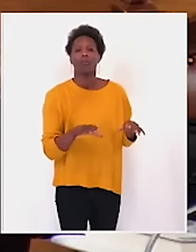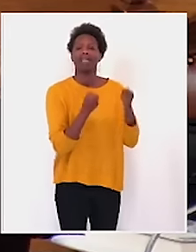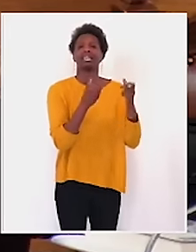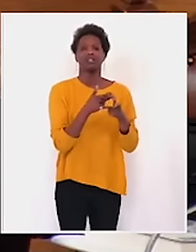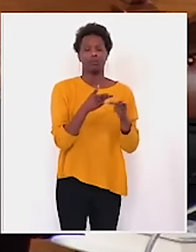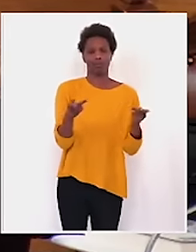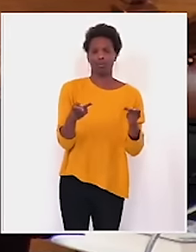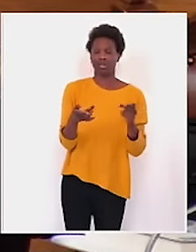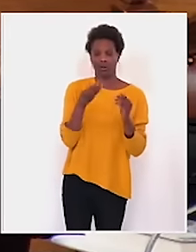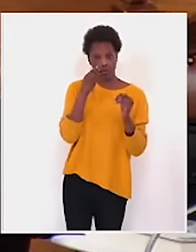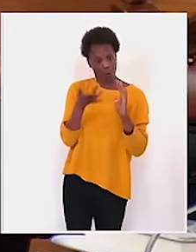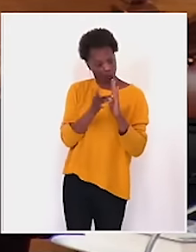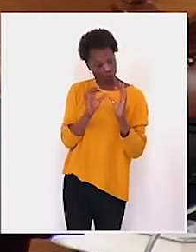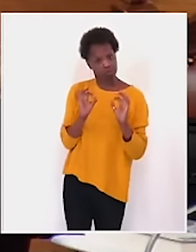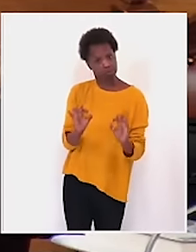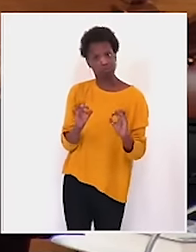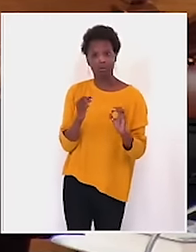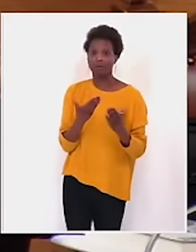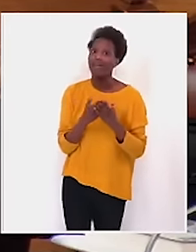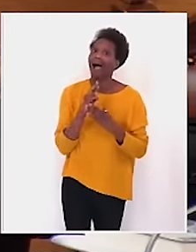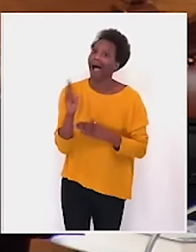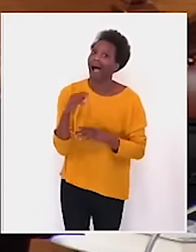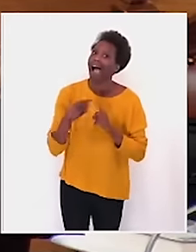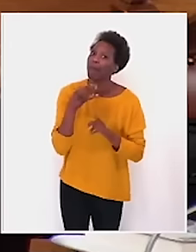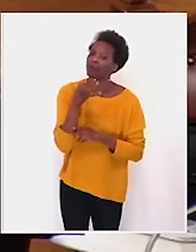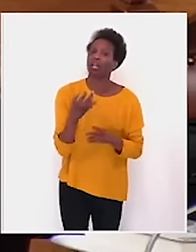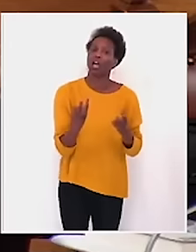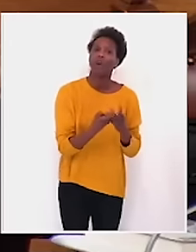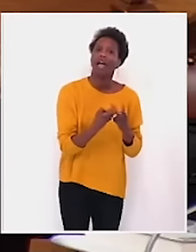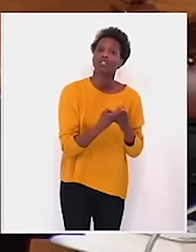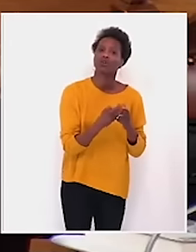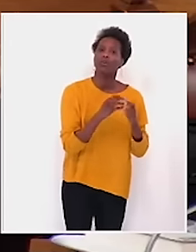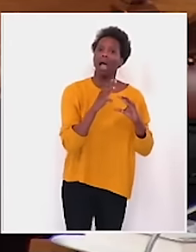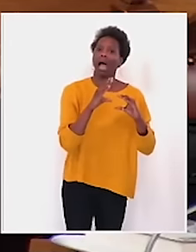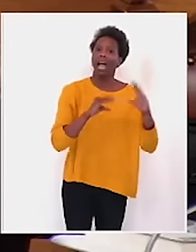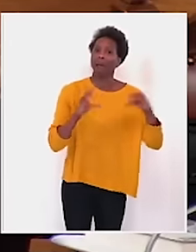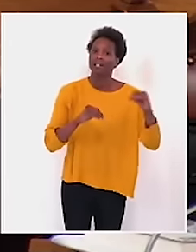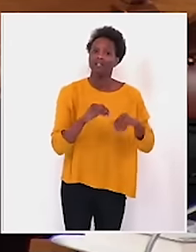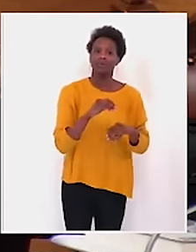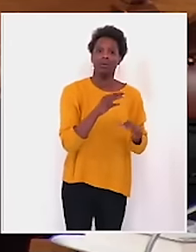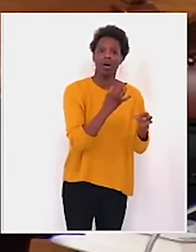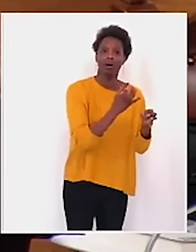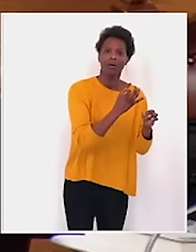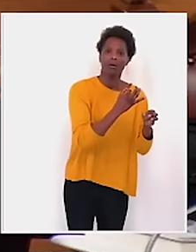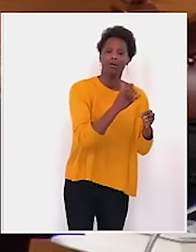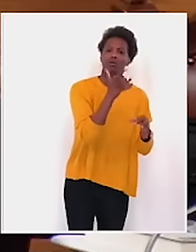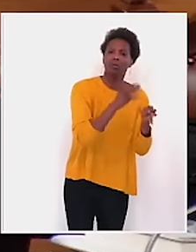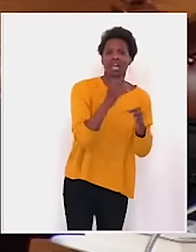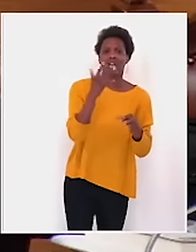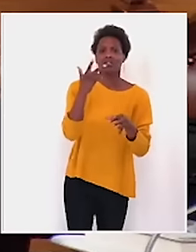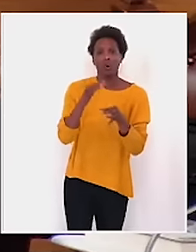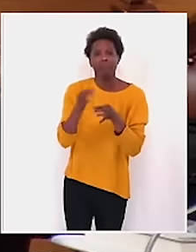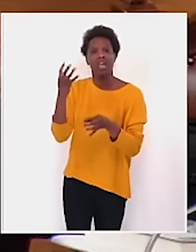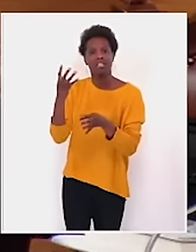signaler peut-être. Donc même la répartition T2, T3, T4, T5, on sent qu'il y a une volonté de répondre aux besoins.